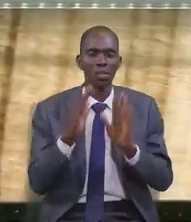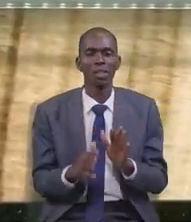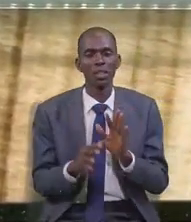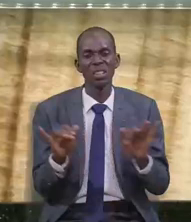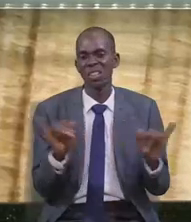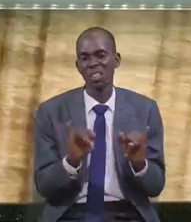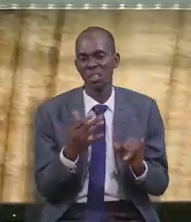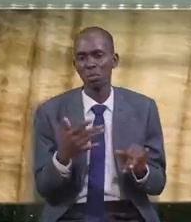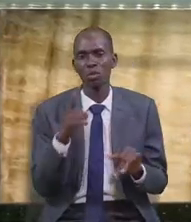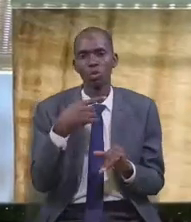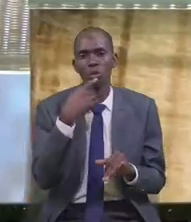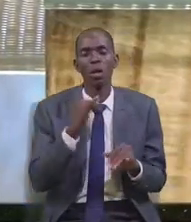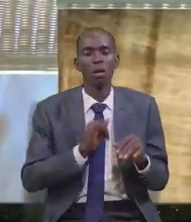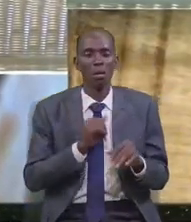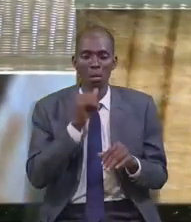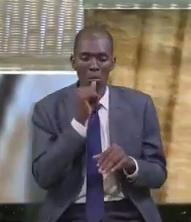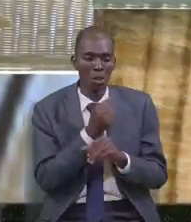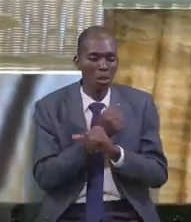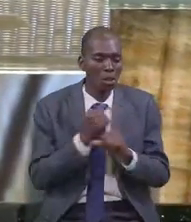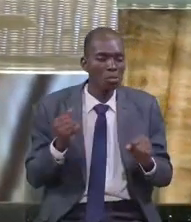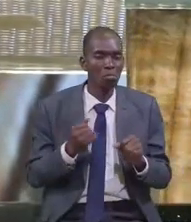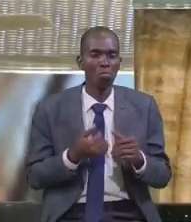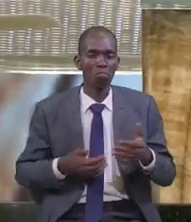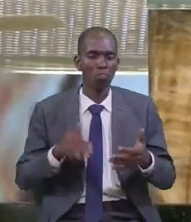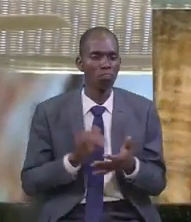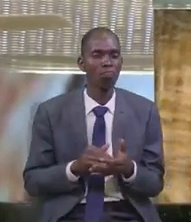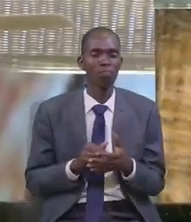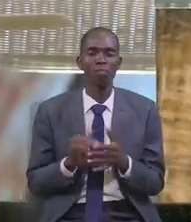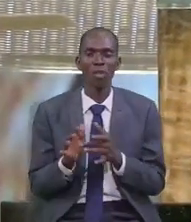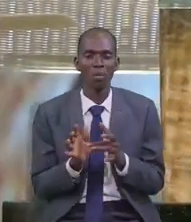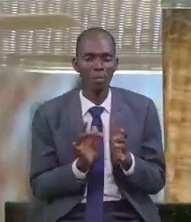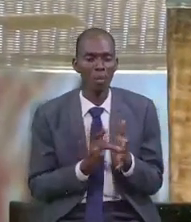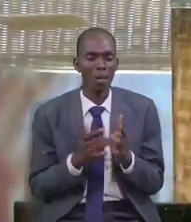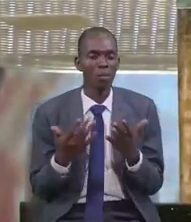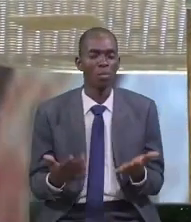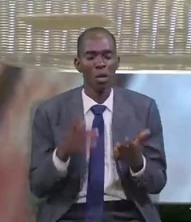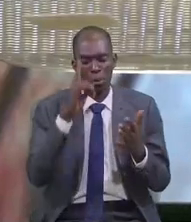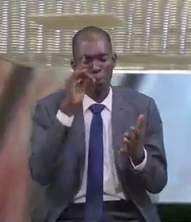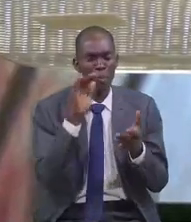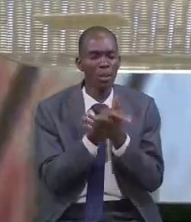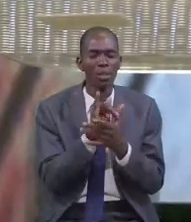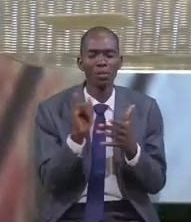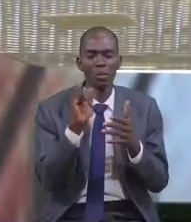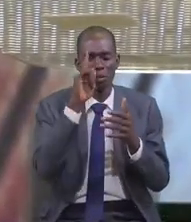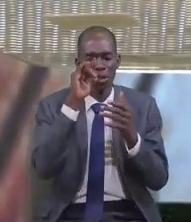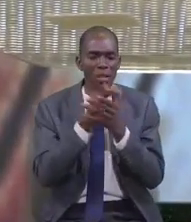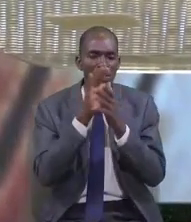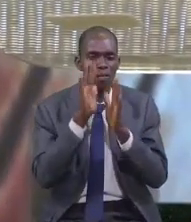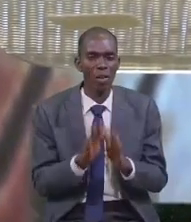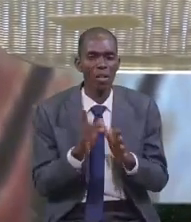je suis croyant à la vie profonde, je suis croyant, un croyant qui croit à la Bible. La Bible vit au-dedans de